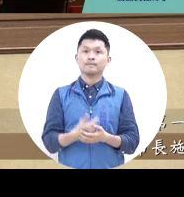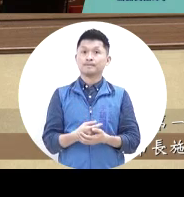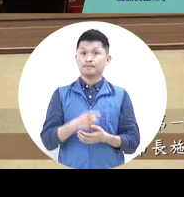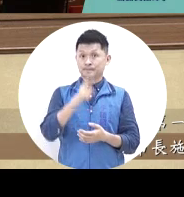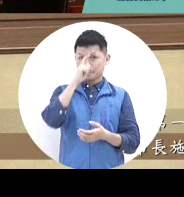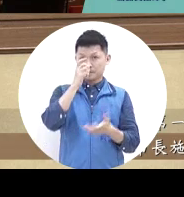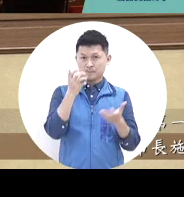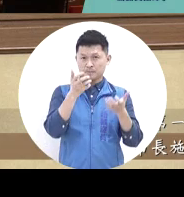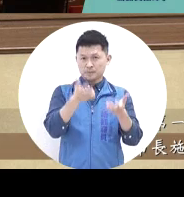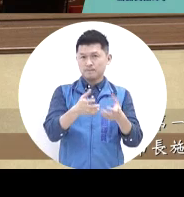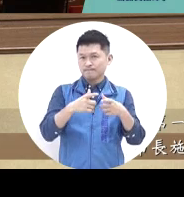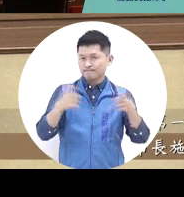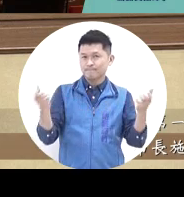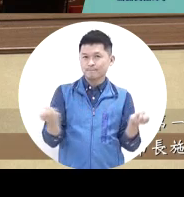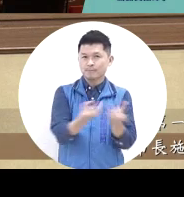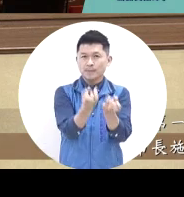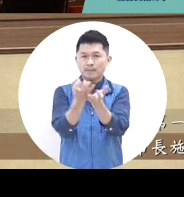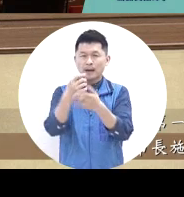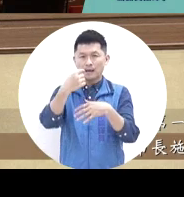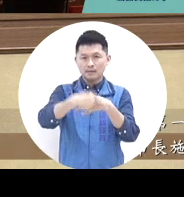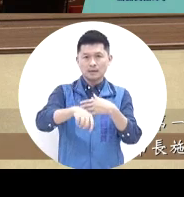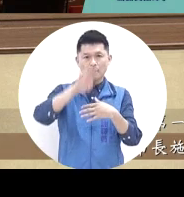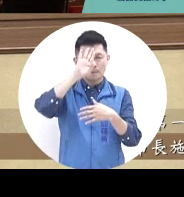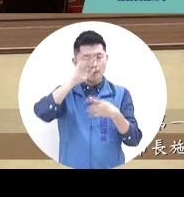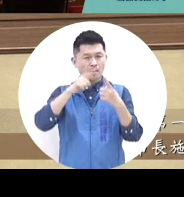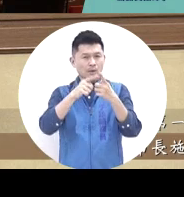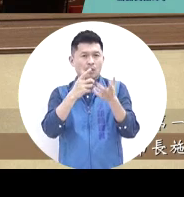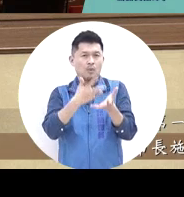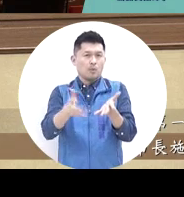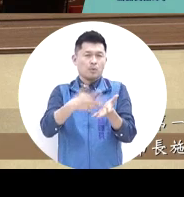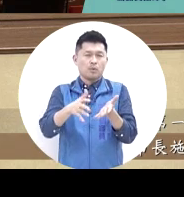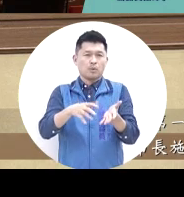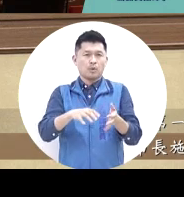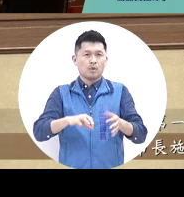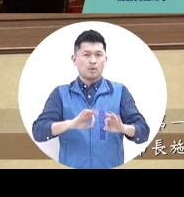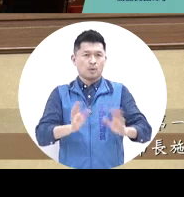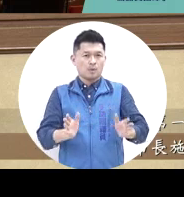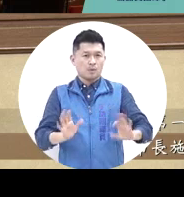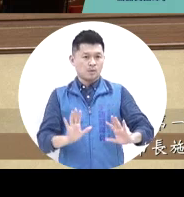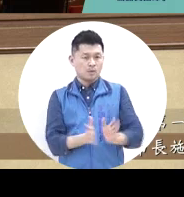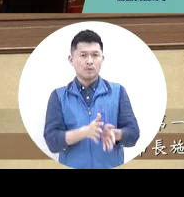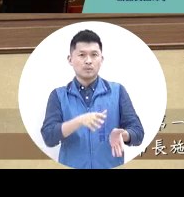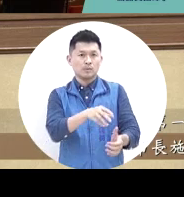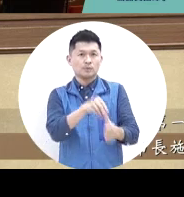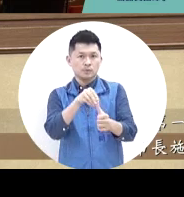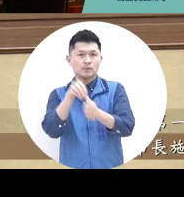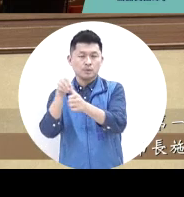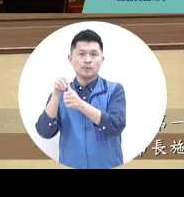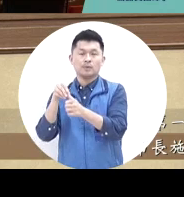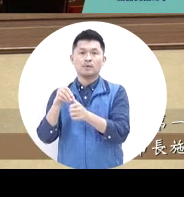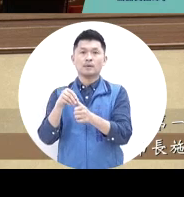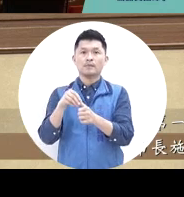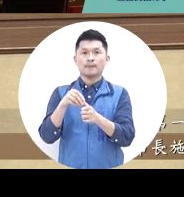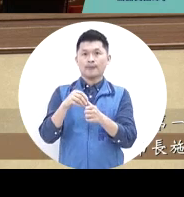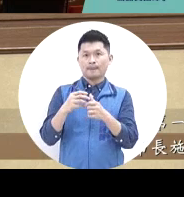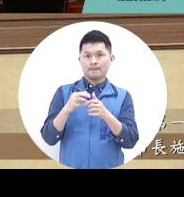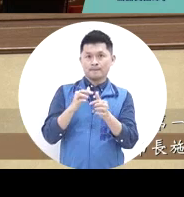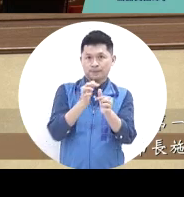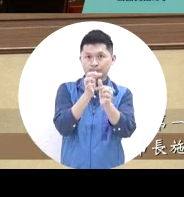事件、大量伤病患严重的救护案件，能够把我们的效能提升精准到